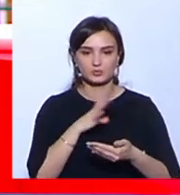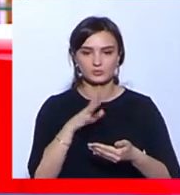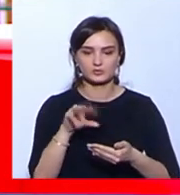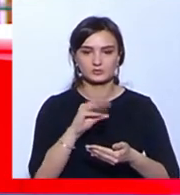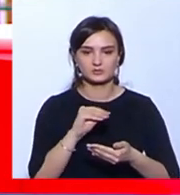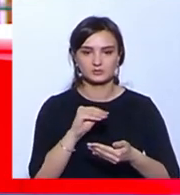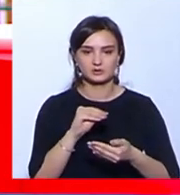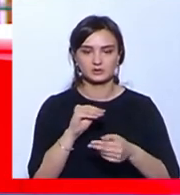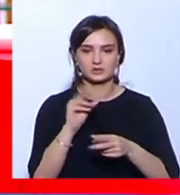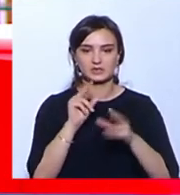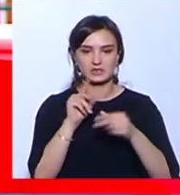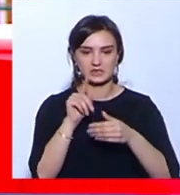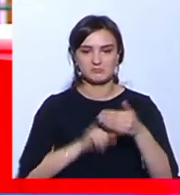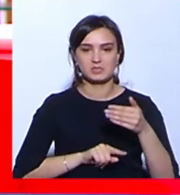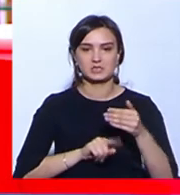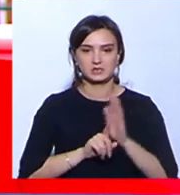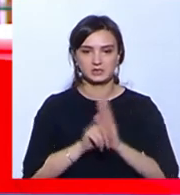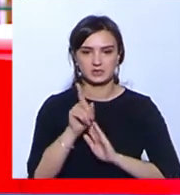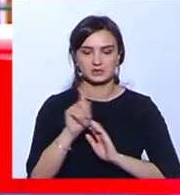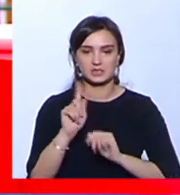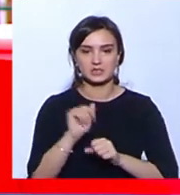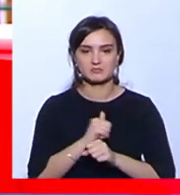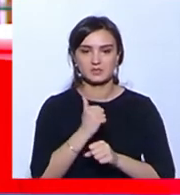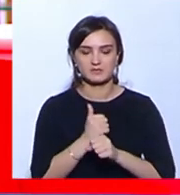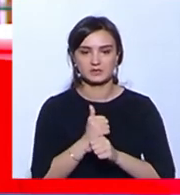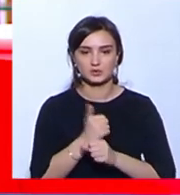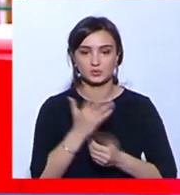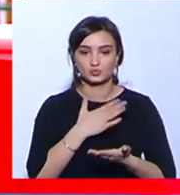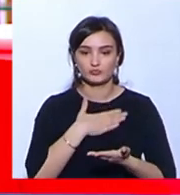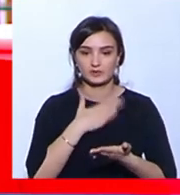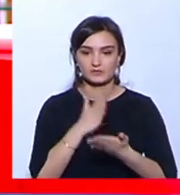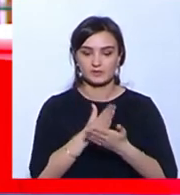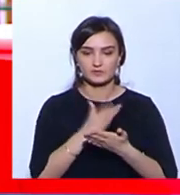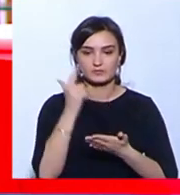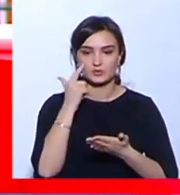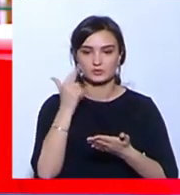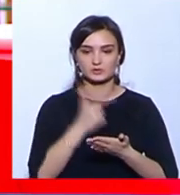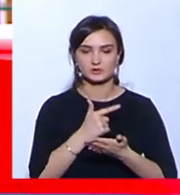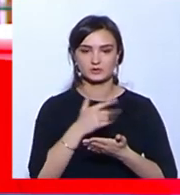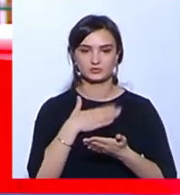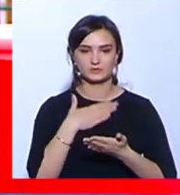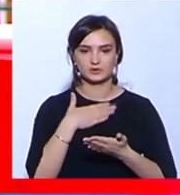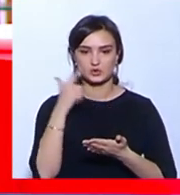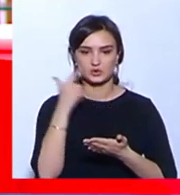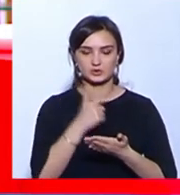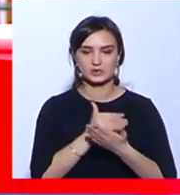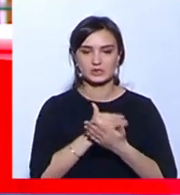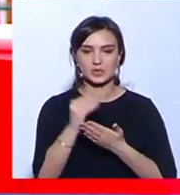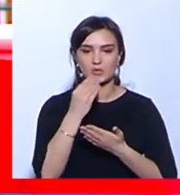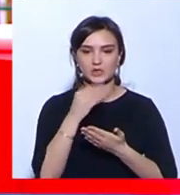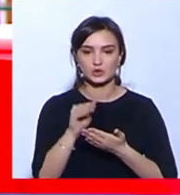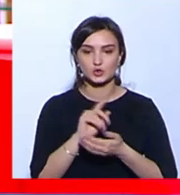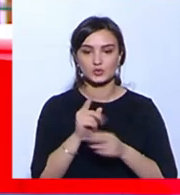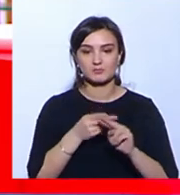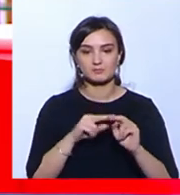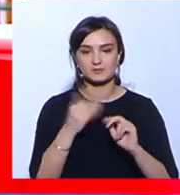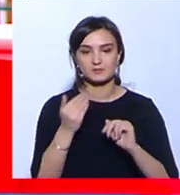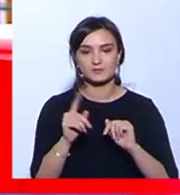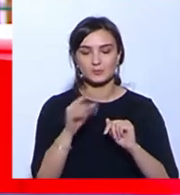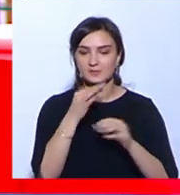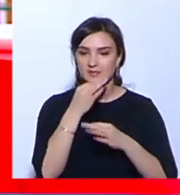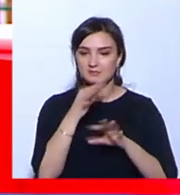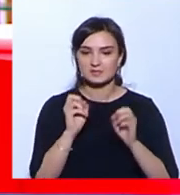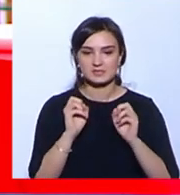დილა იმედიანი განწყობით იწყება და რაც მთავარია, თუ ჩვენ გვაქვს ცოდნა, ჩვენი ცოდნა არის საუკეთესო ინსტრუმენტი იმისათვის, რომ